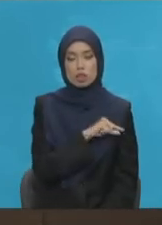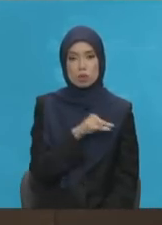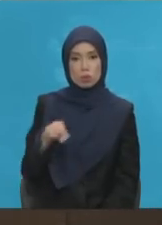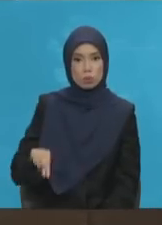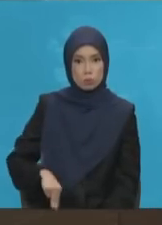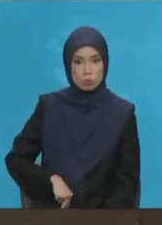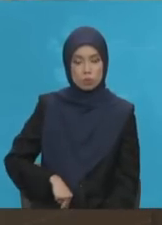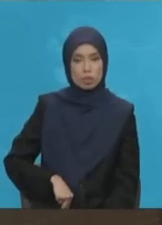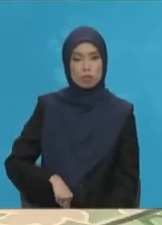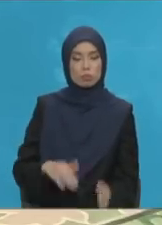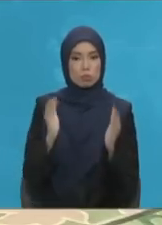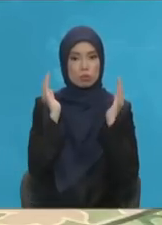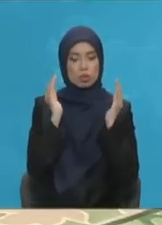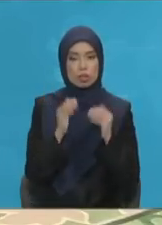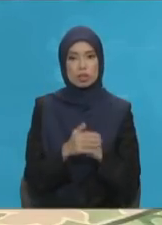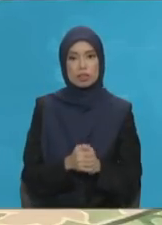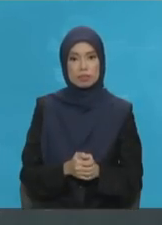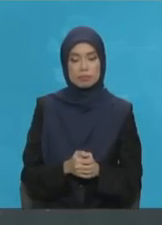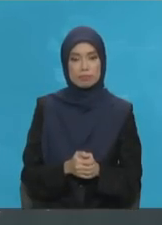Ke balai bersantapan